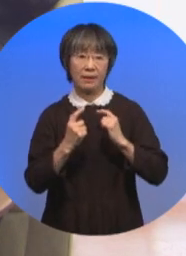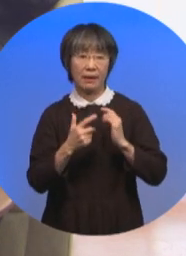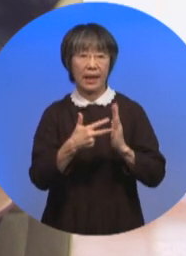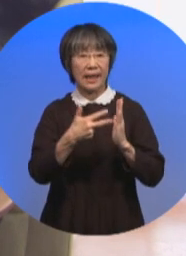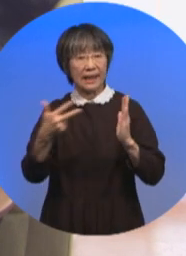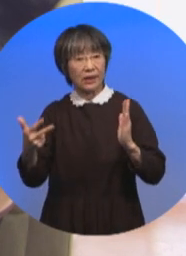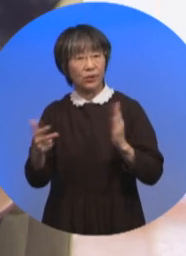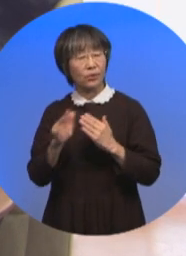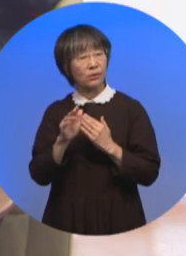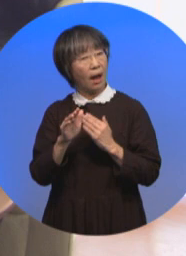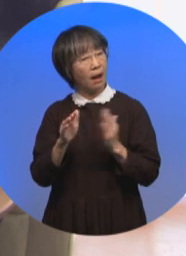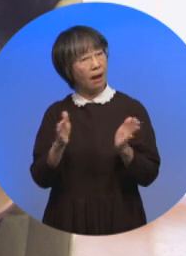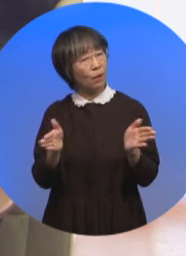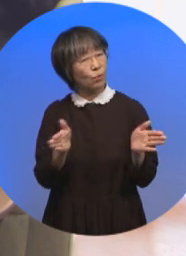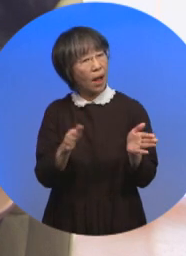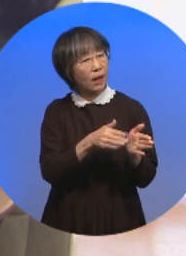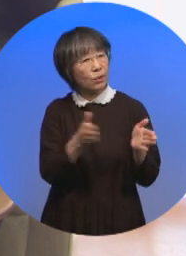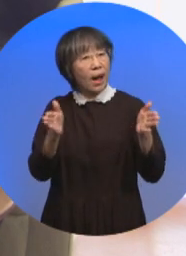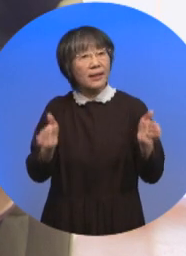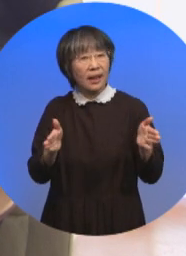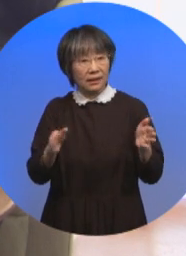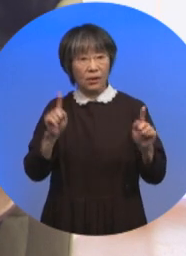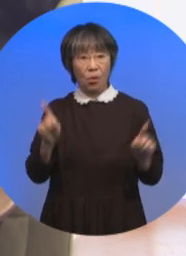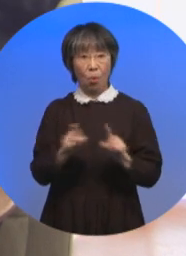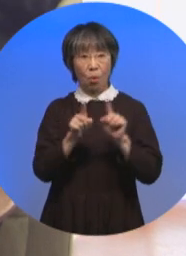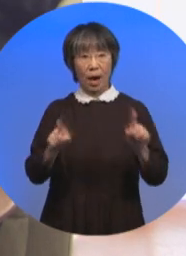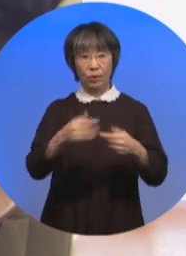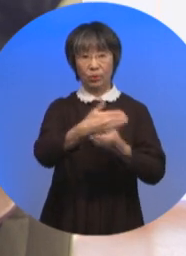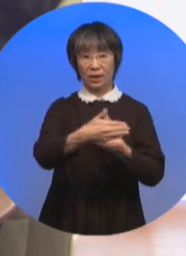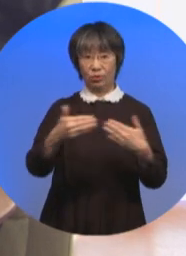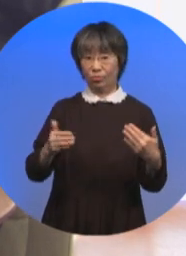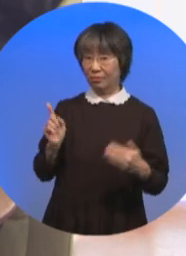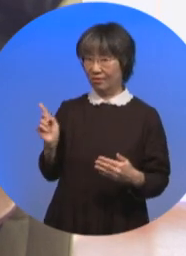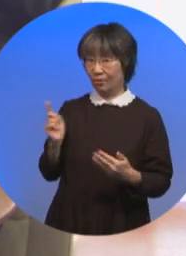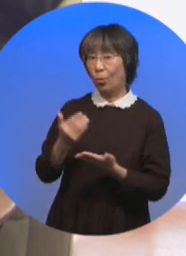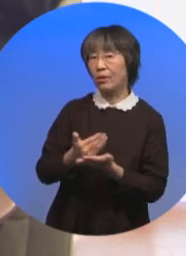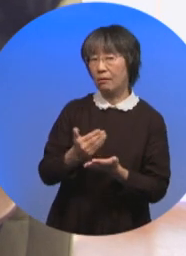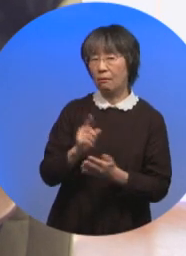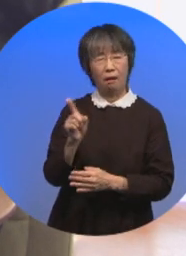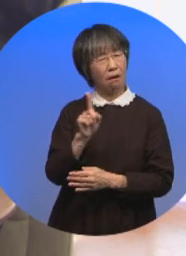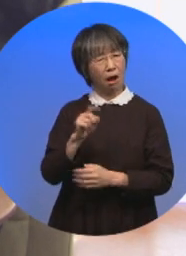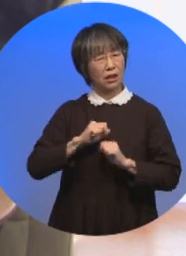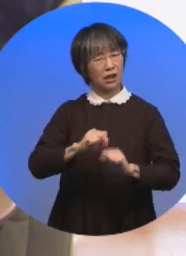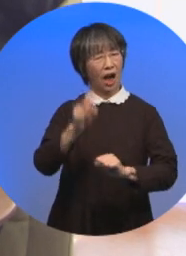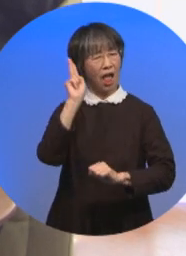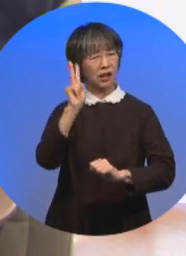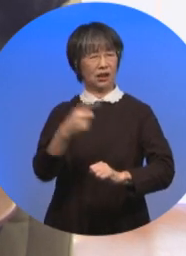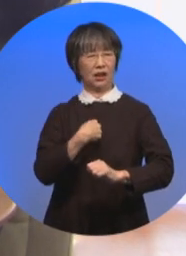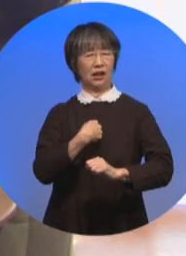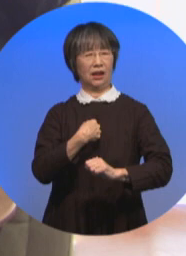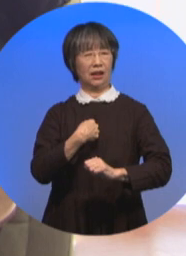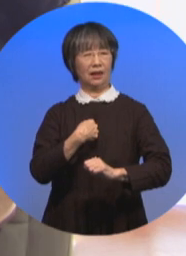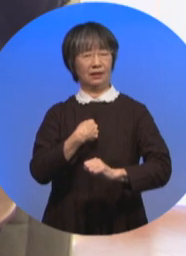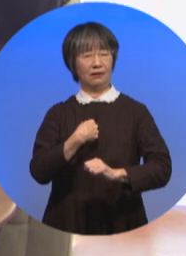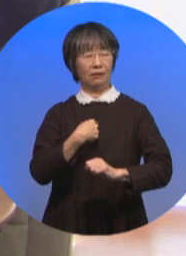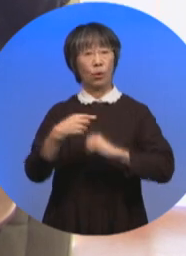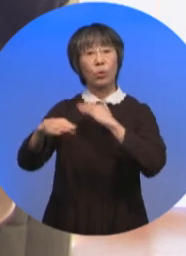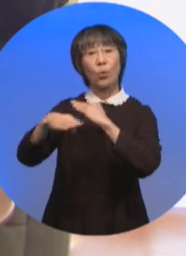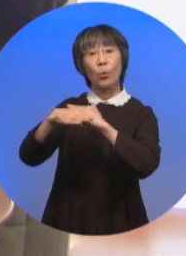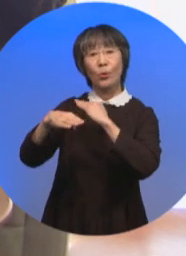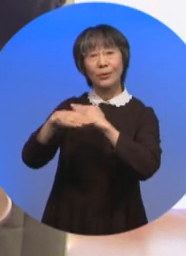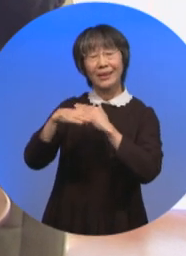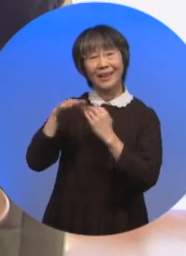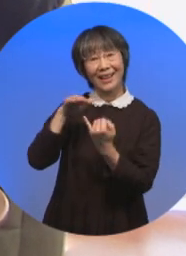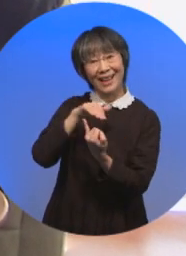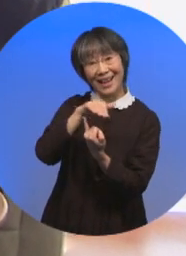室の放課後でなんか残ってたんですよ、何かしてて、はい、でその時に同級生で一番可愛い子